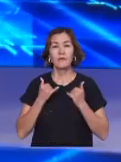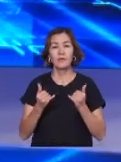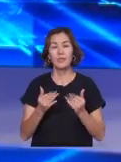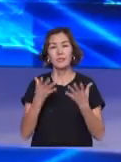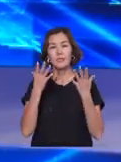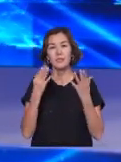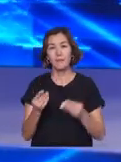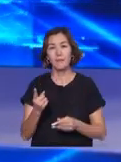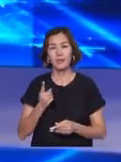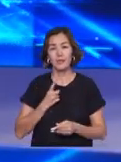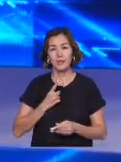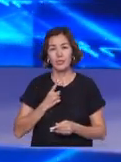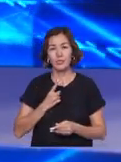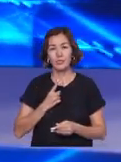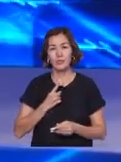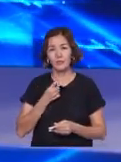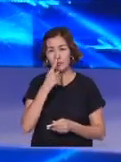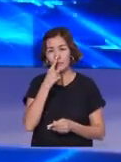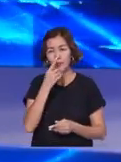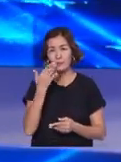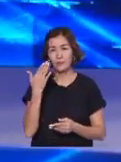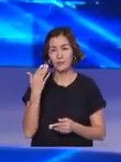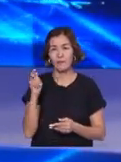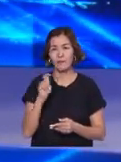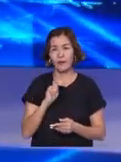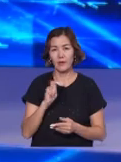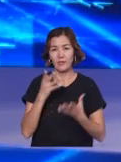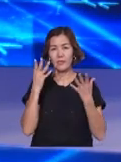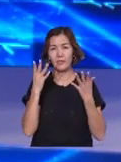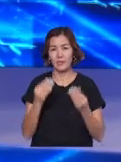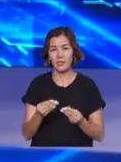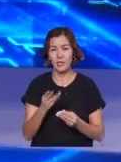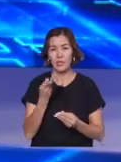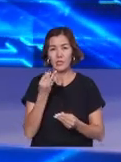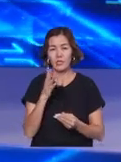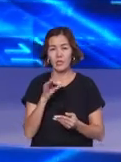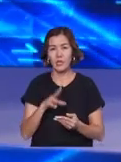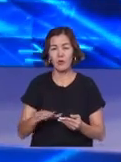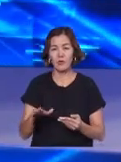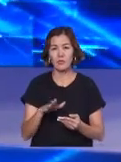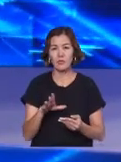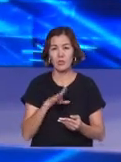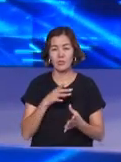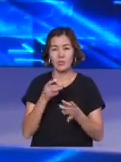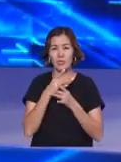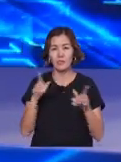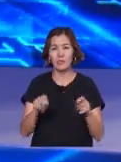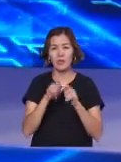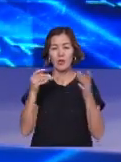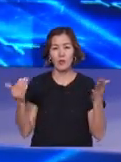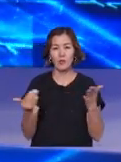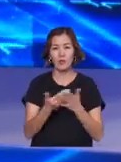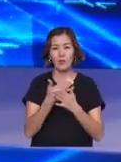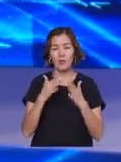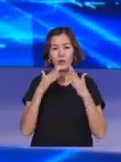В честь Дня пограничника в минувшие выходные на пограничном участке Шиндала в Алакульском районе состоялось торжественное открытие